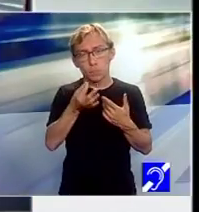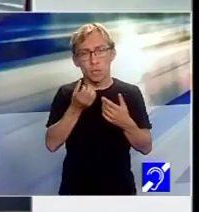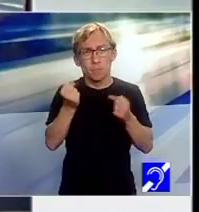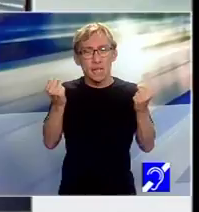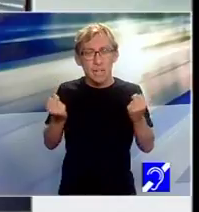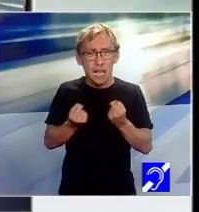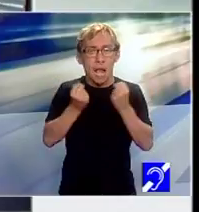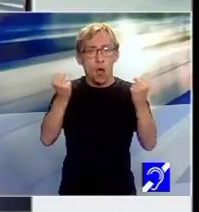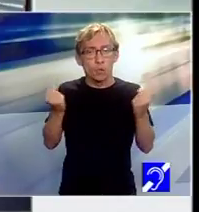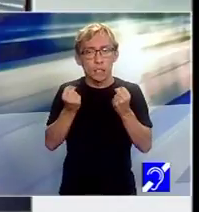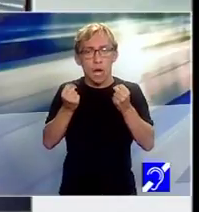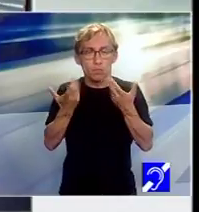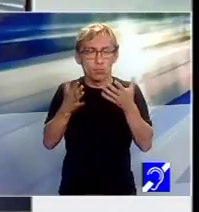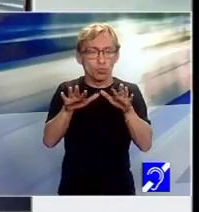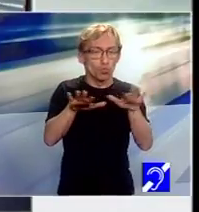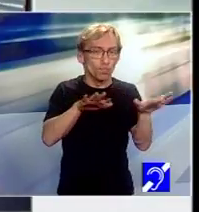foarte greu să gestionez